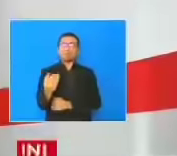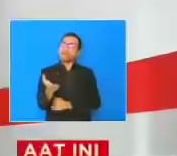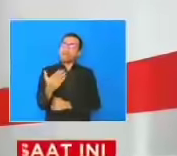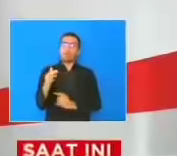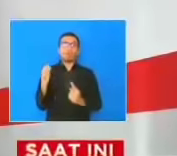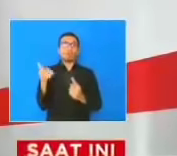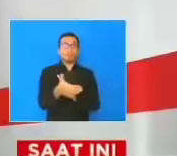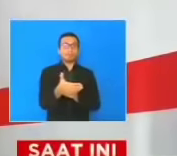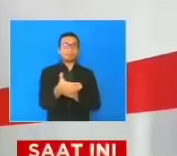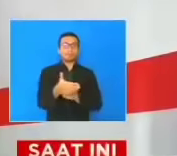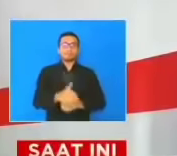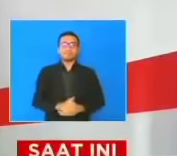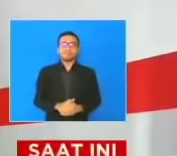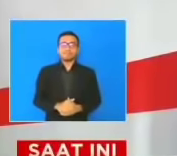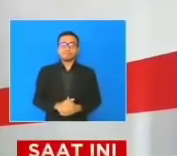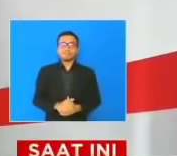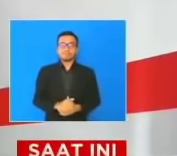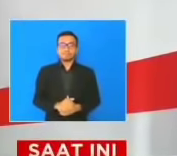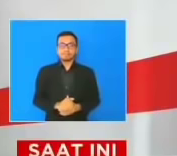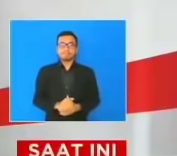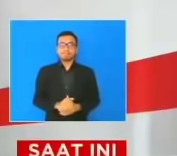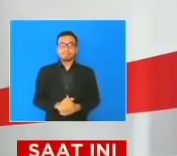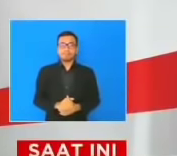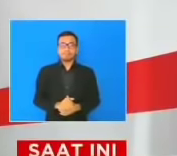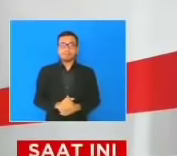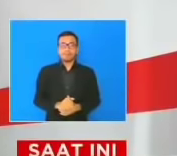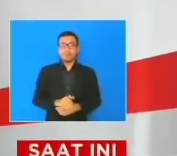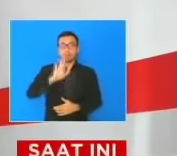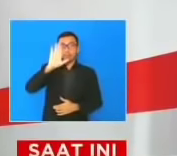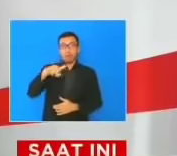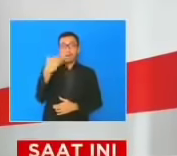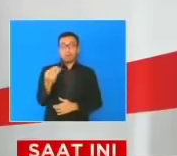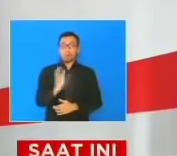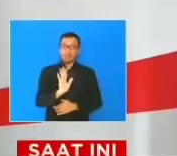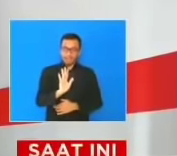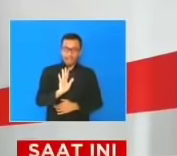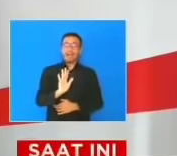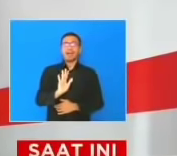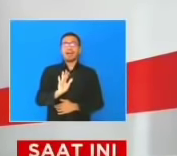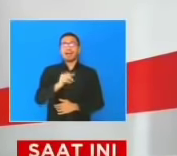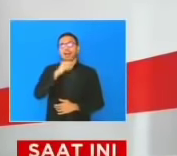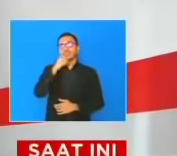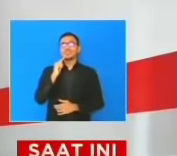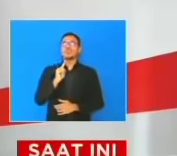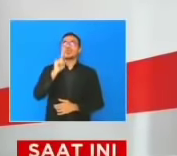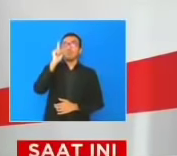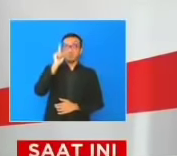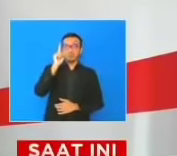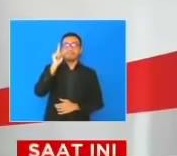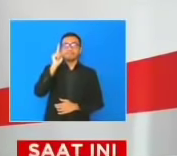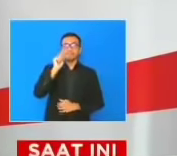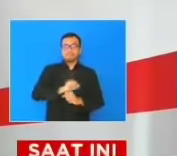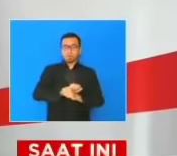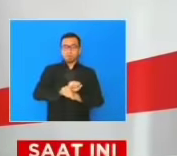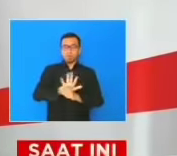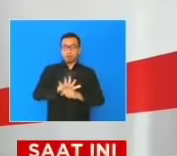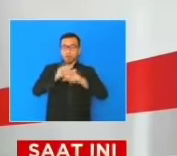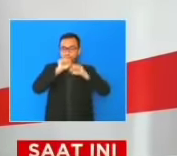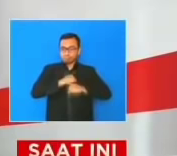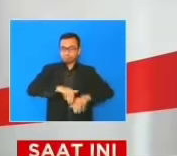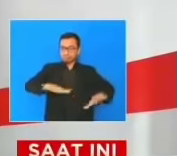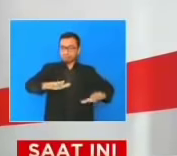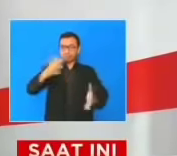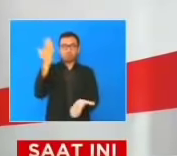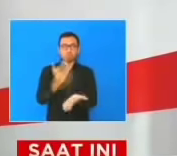yang seperti ini, maka kita akan dengan cepat bisa mengendalikan laju dari penularan